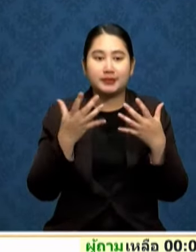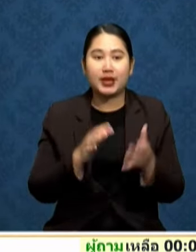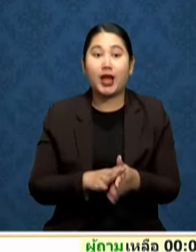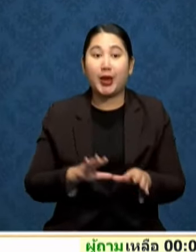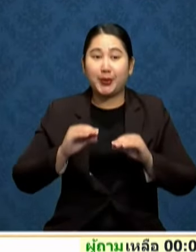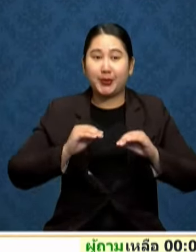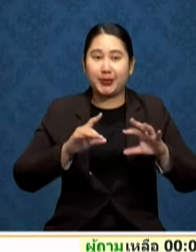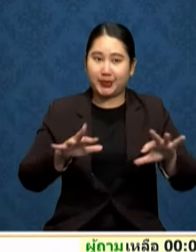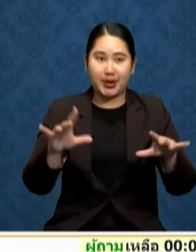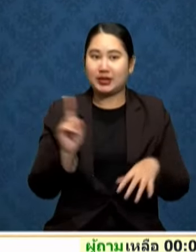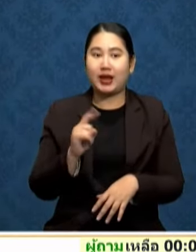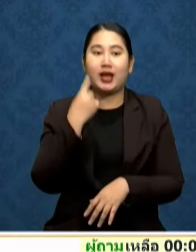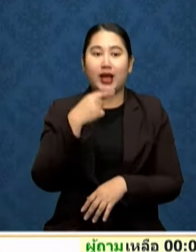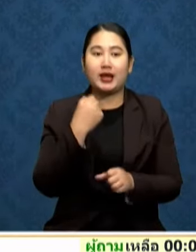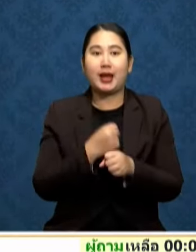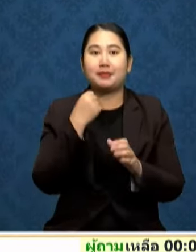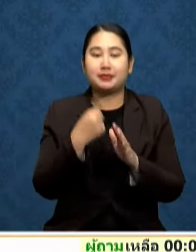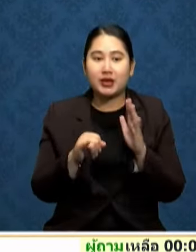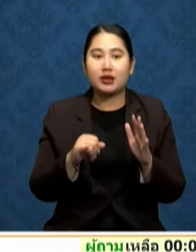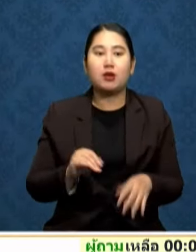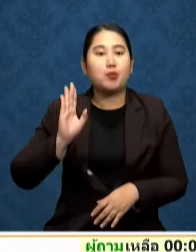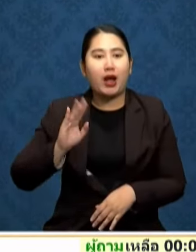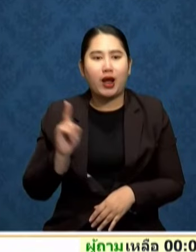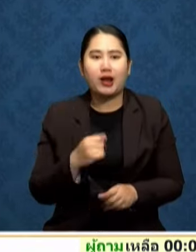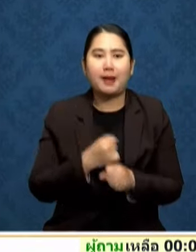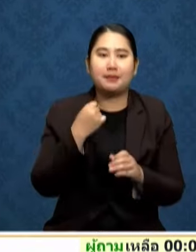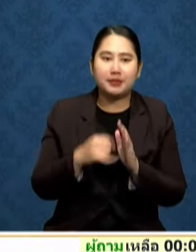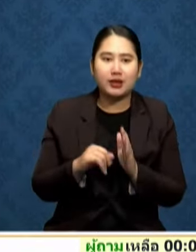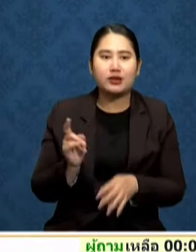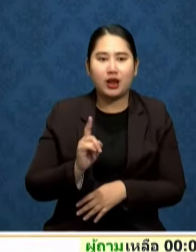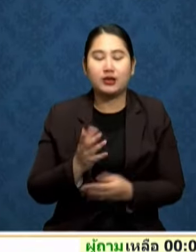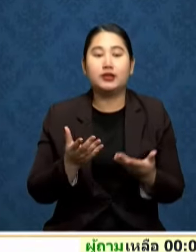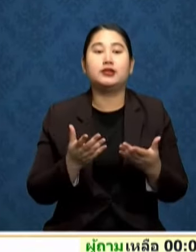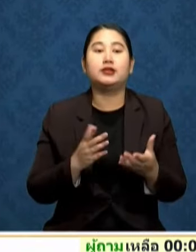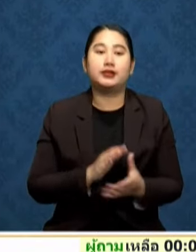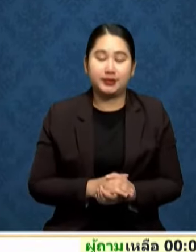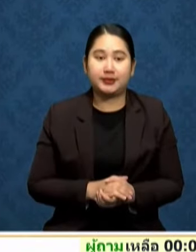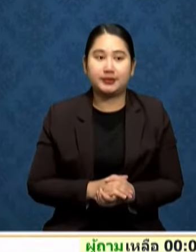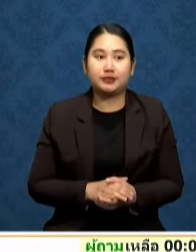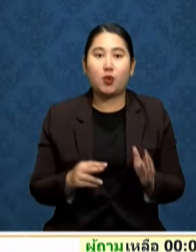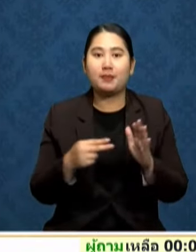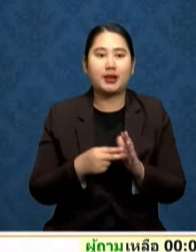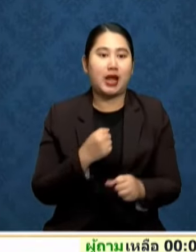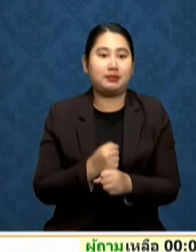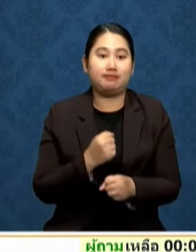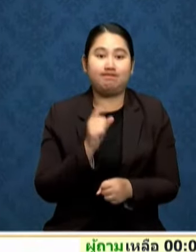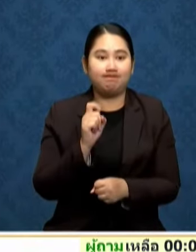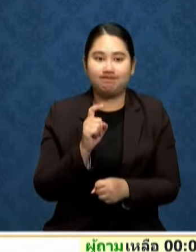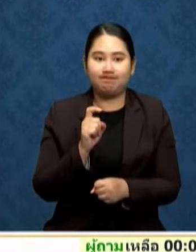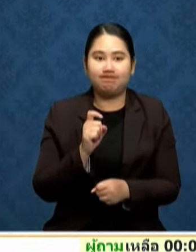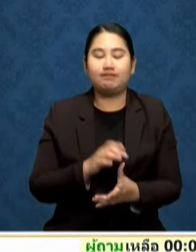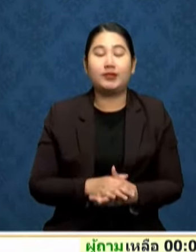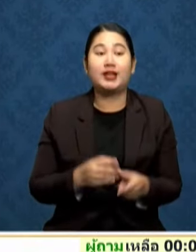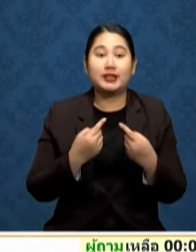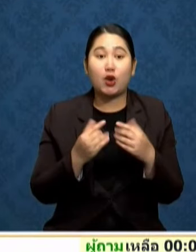การระบาดเนี่ยมันเกิดมาจากใครมันเกิดมาจากบริษัทไหนมันเกิดมาจากที่ใดเนี่ยเราก็ไม่สามารถที่จะดำเนินการต่อ